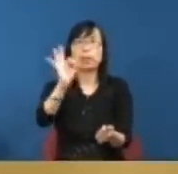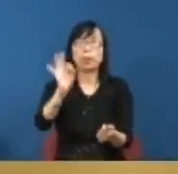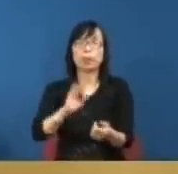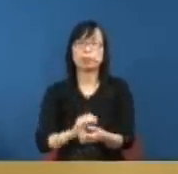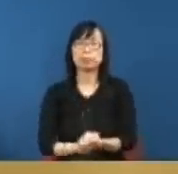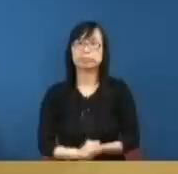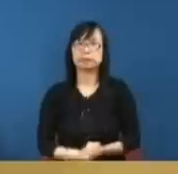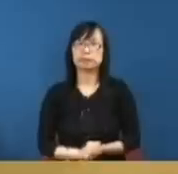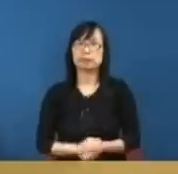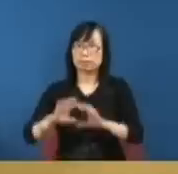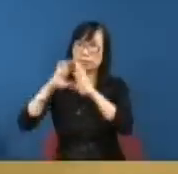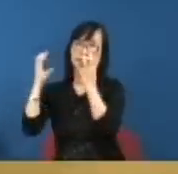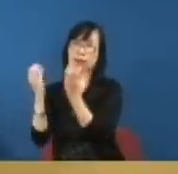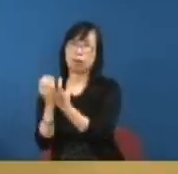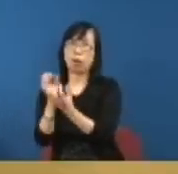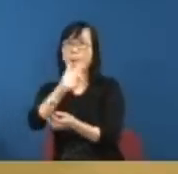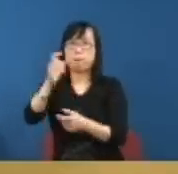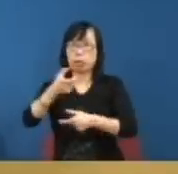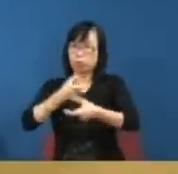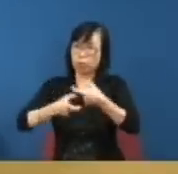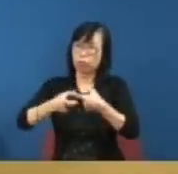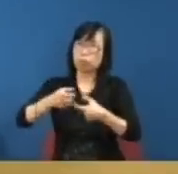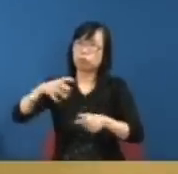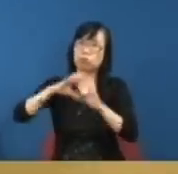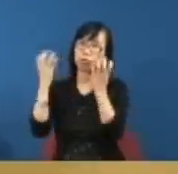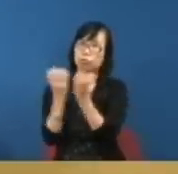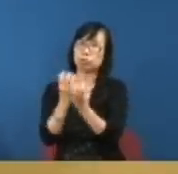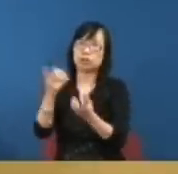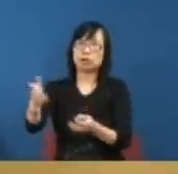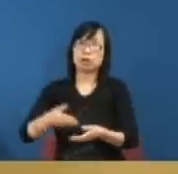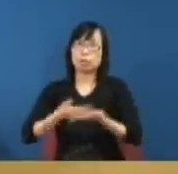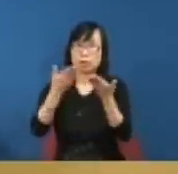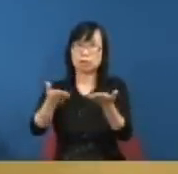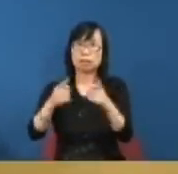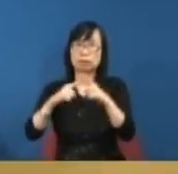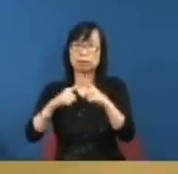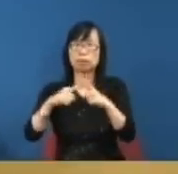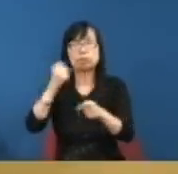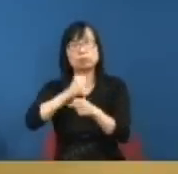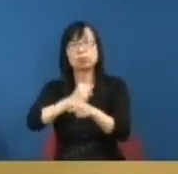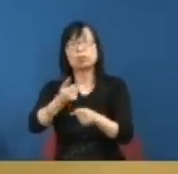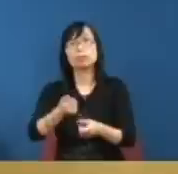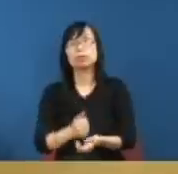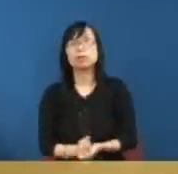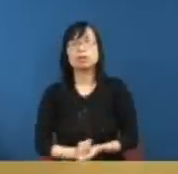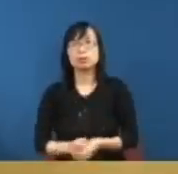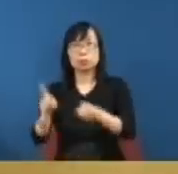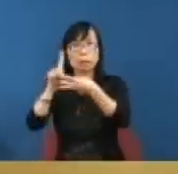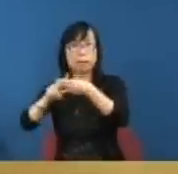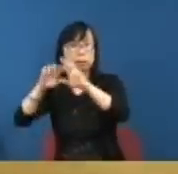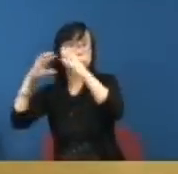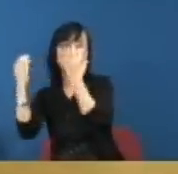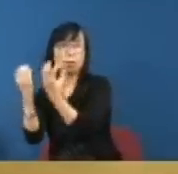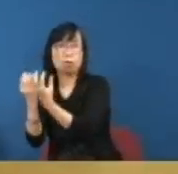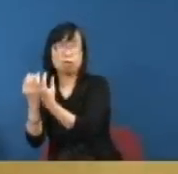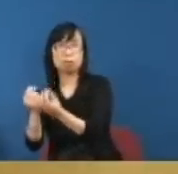沒有實權的組織，沒有財權的組織，實際上為群眾做到的事是很有殘的。如果你民主黨想在這